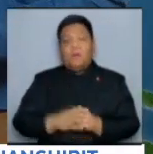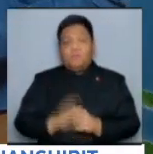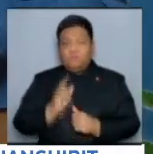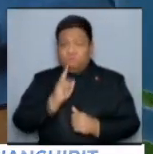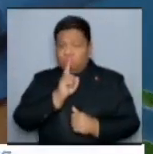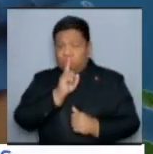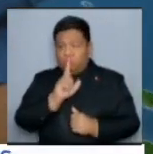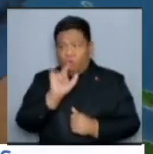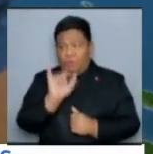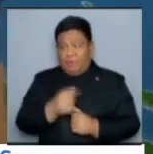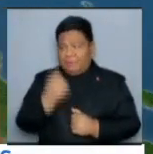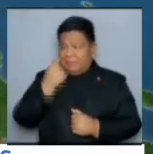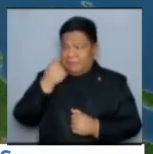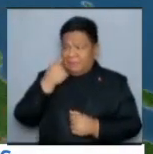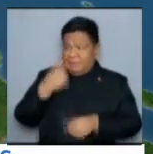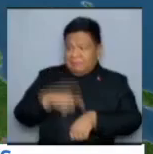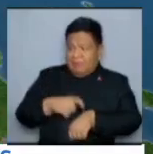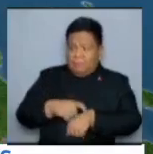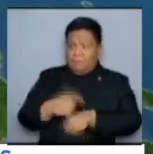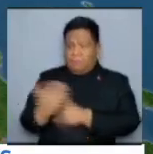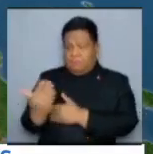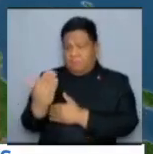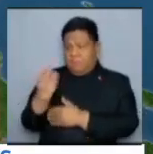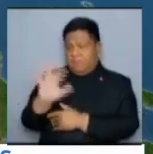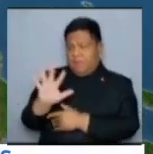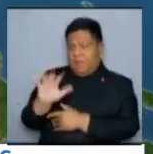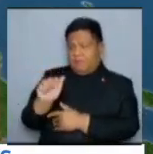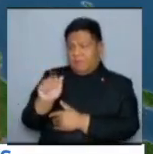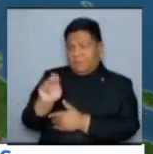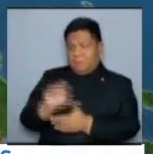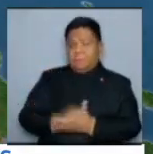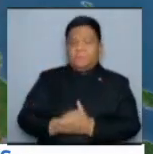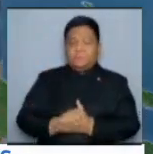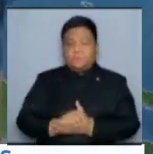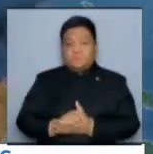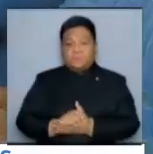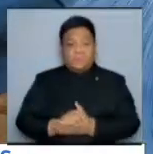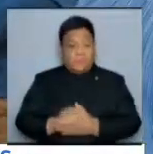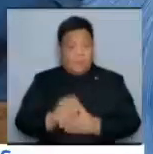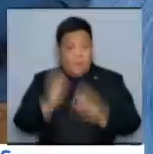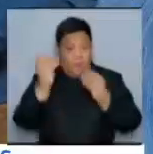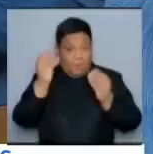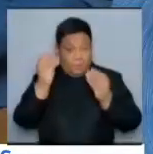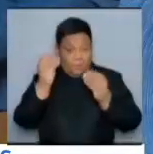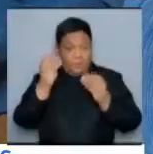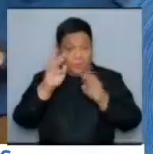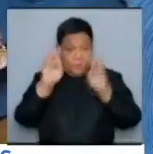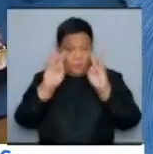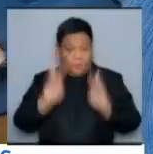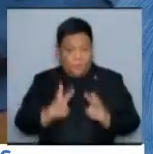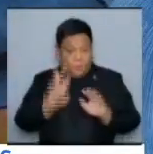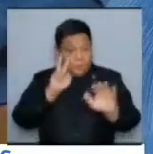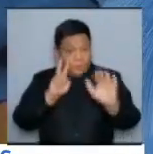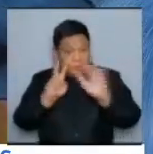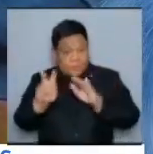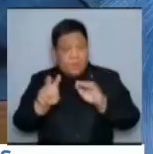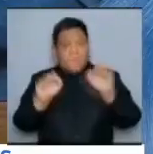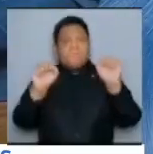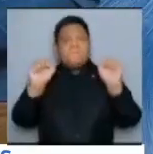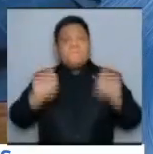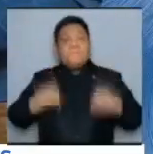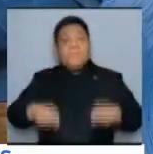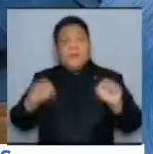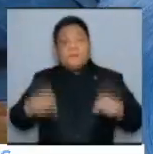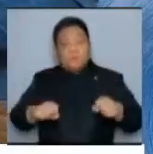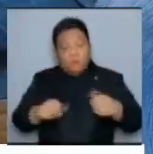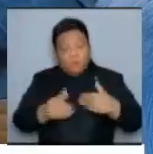kaninang alas 5 rin ng umaga. Sa latest wind forecast map ng Metro Weather, posibleng bahagyang humina yung hangin amihan sa